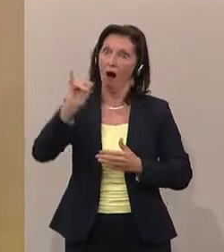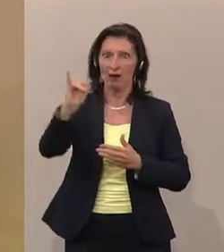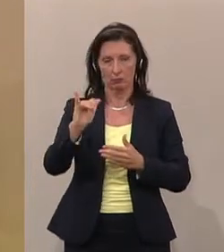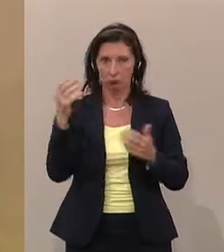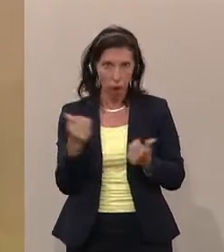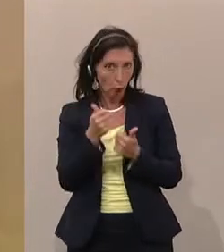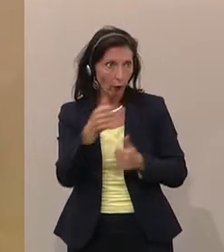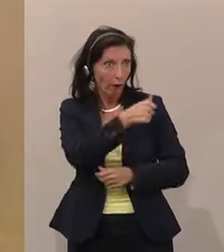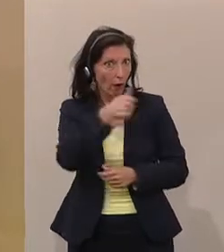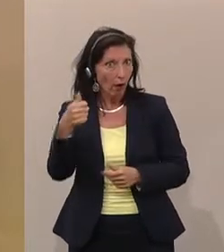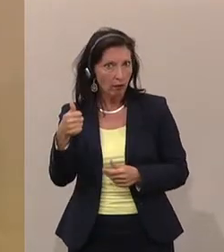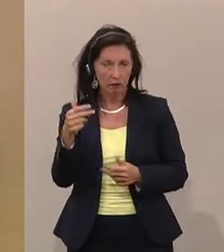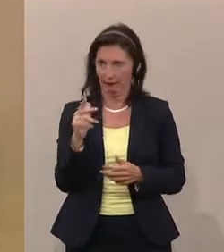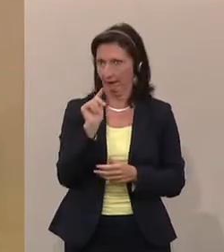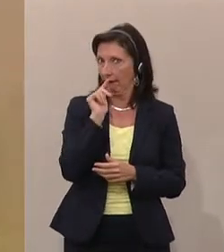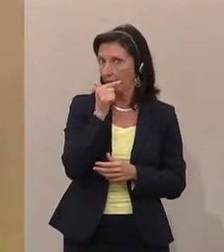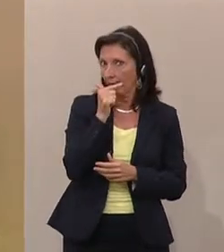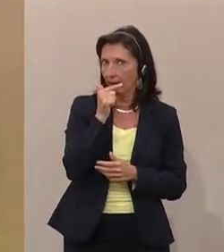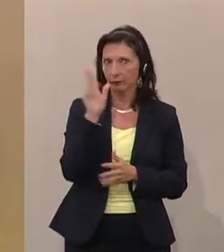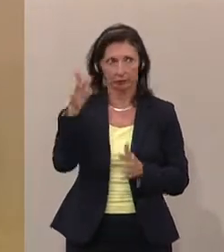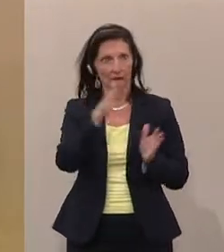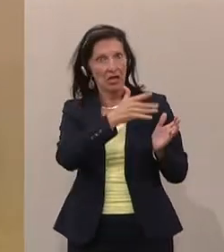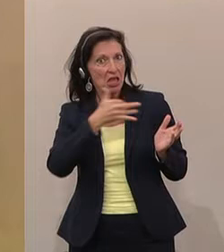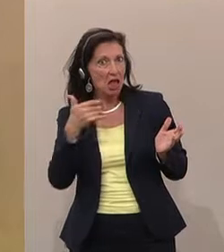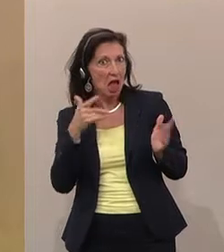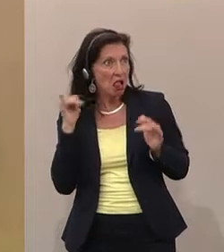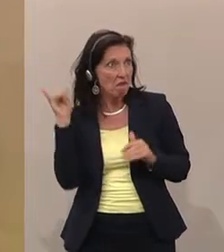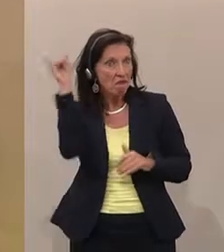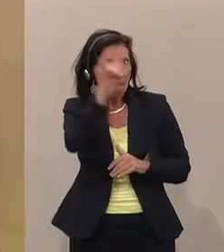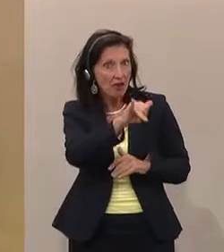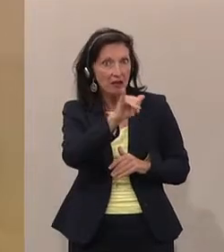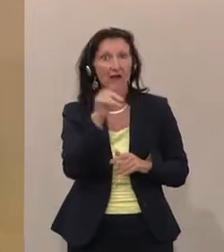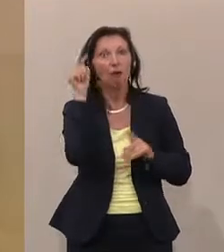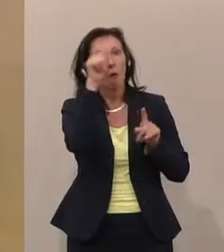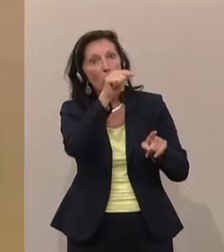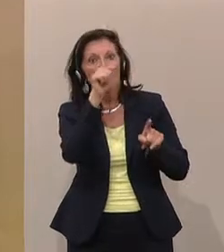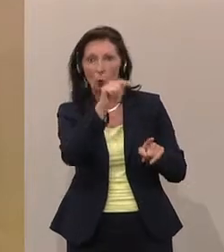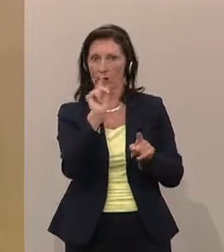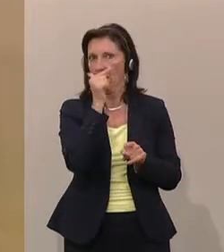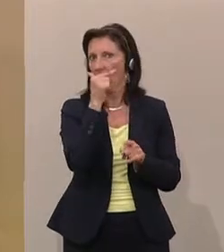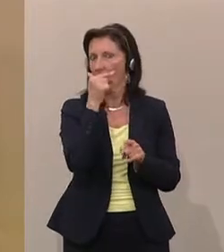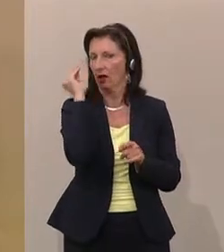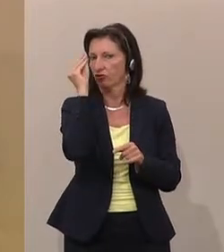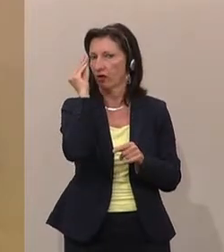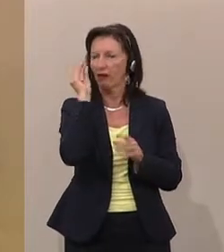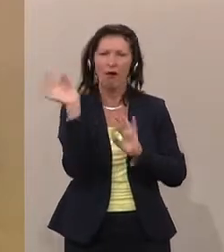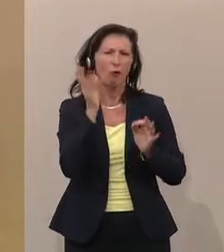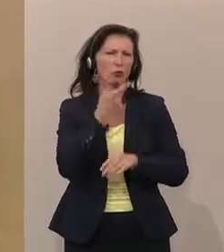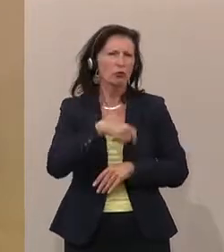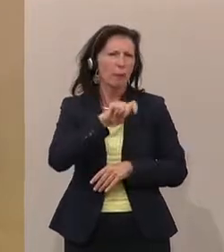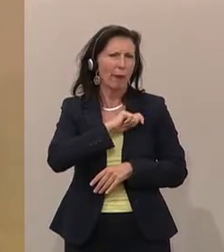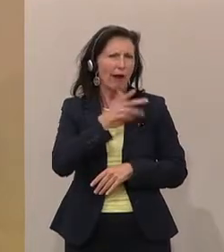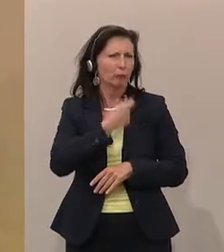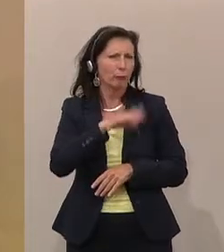Woche wenn man Englisch hat, nach Irland, nach Galway zum Beispiel fliegt und dort Englisch einfach lernt oder nach Spanien, wenn